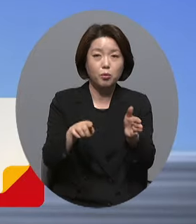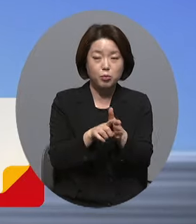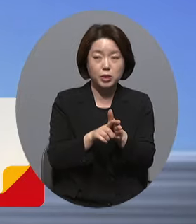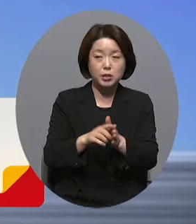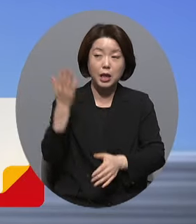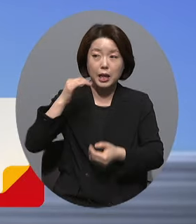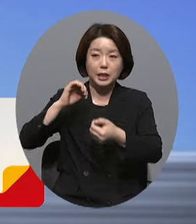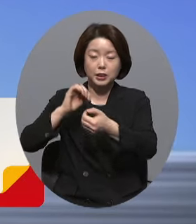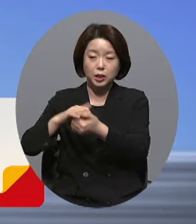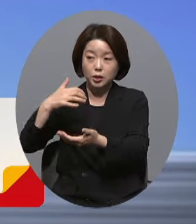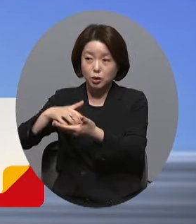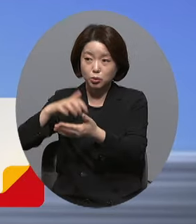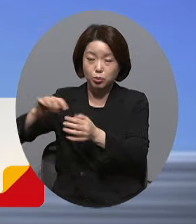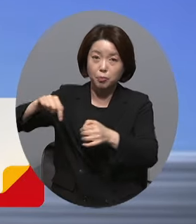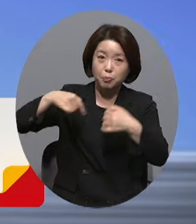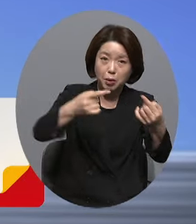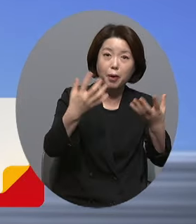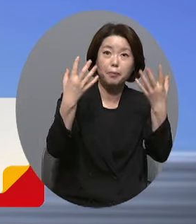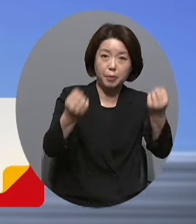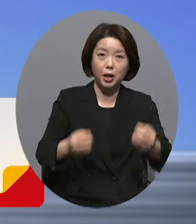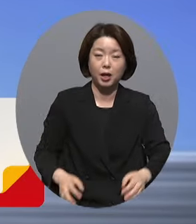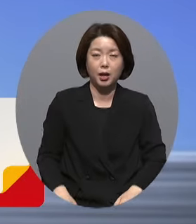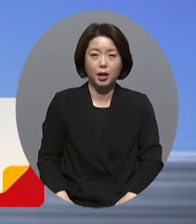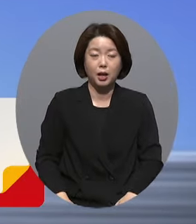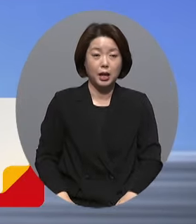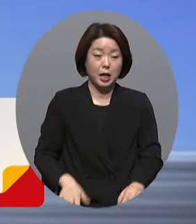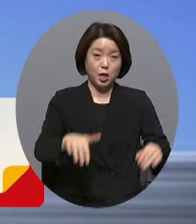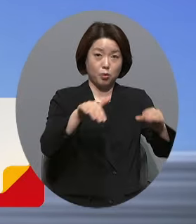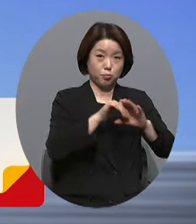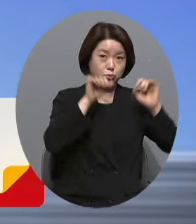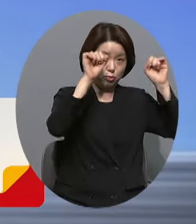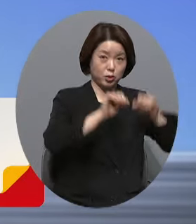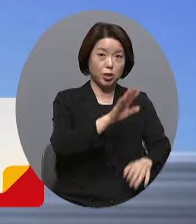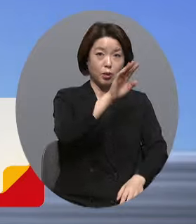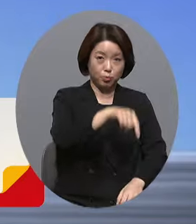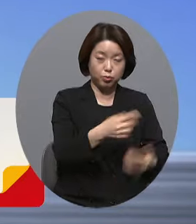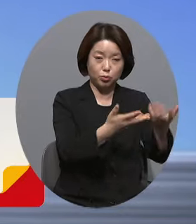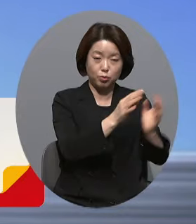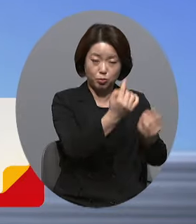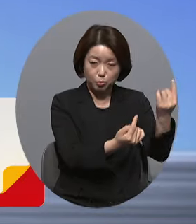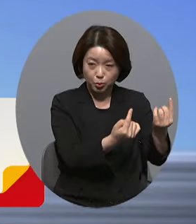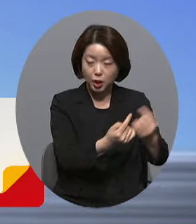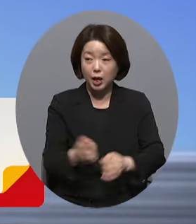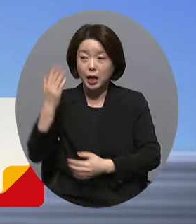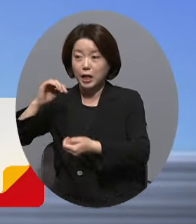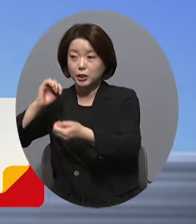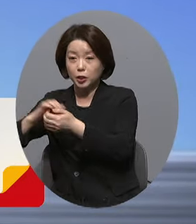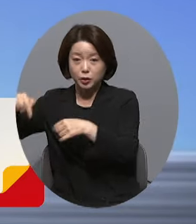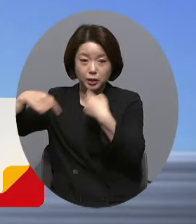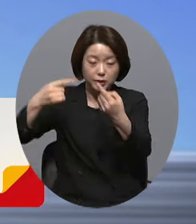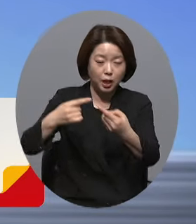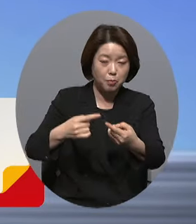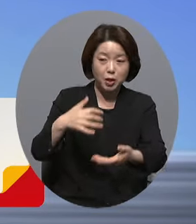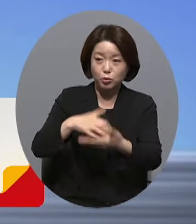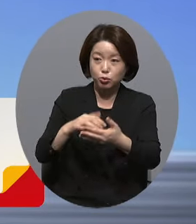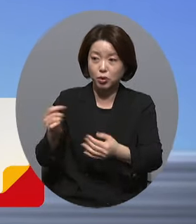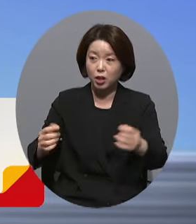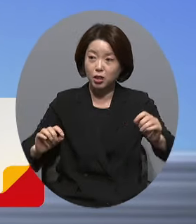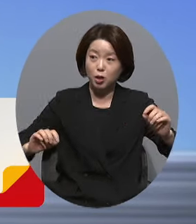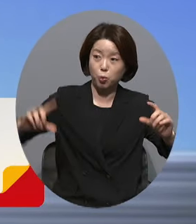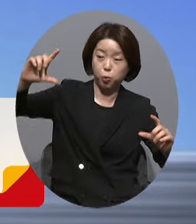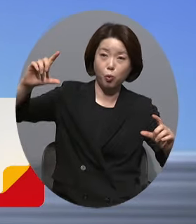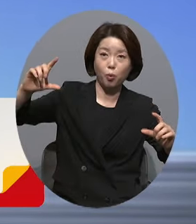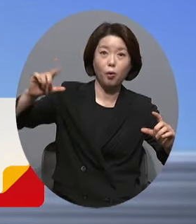인력이 동원이 됐습니다. 그러니까 주무부처인 문체부보다 청와대에서 갔던 그 인원이 더 많다 이런 이제 기록들이